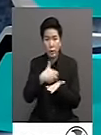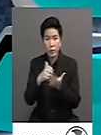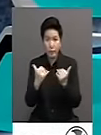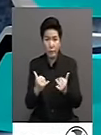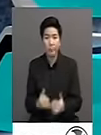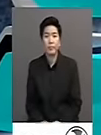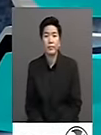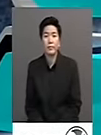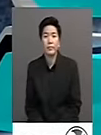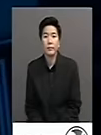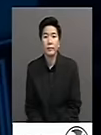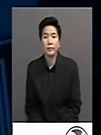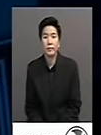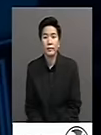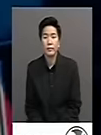านชิ้นนี้นะครับ